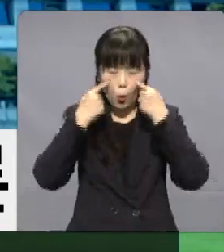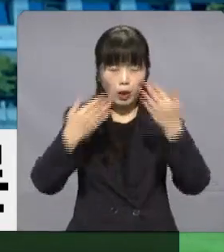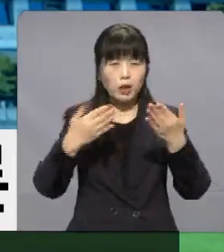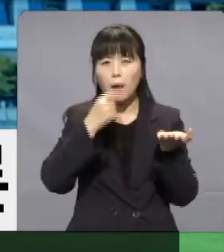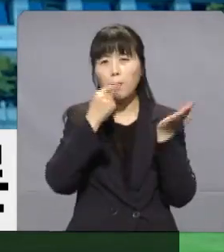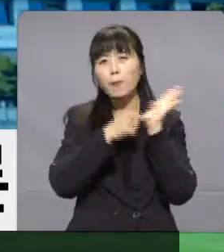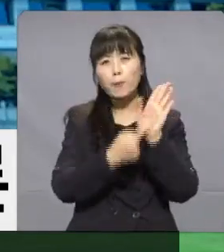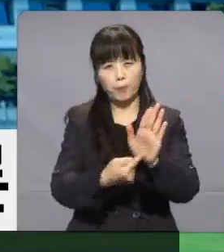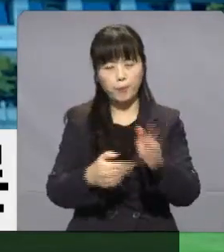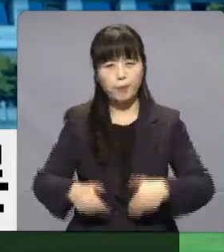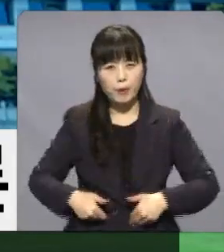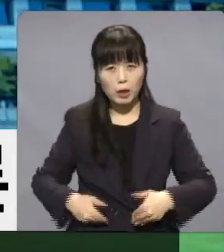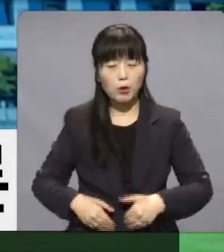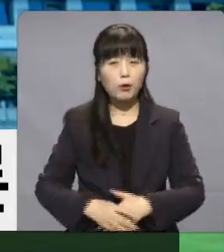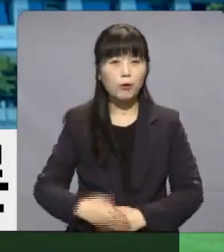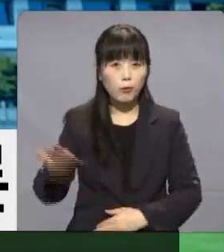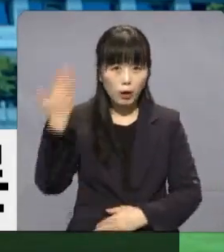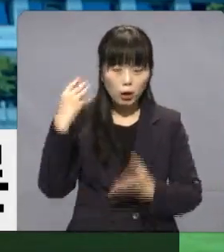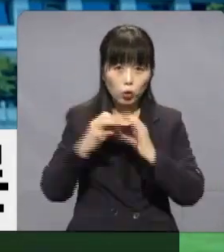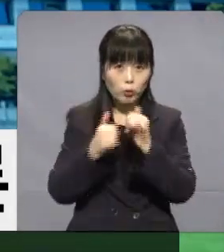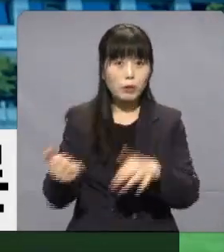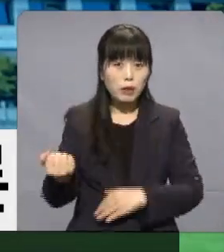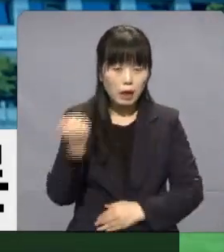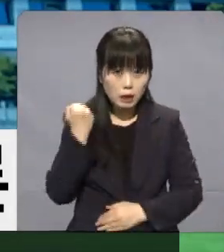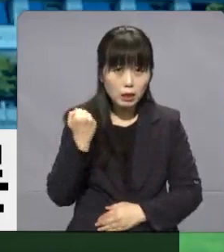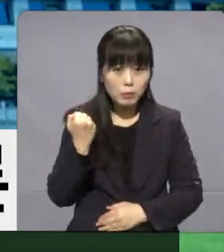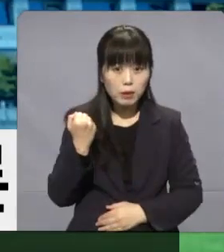된다. 지금 과거에 국민의힘이